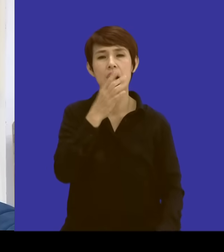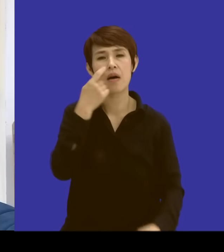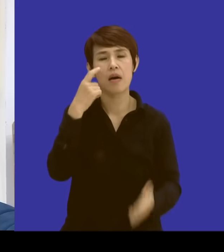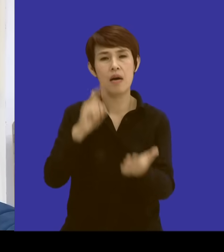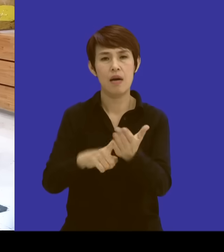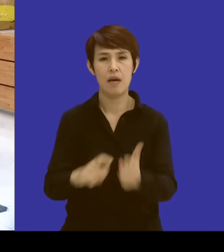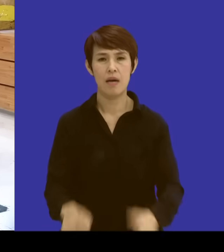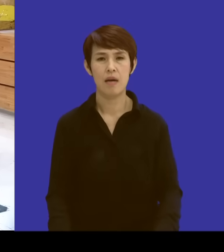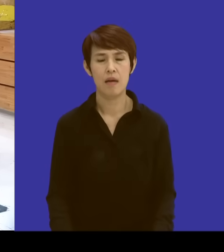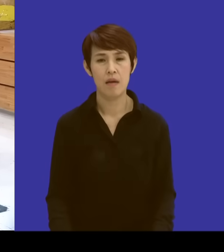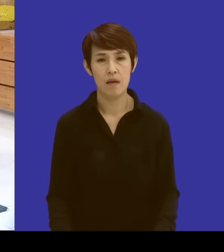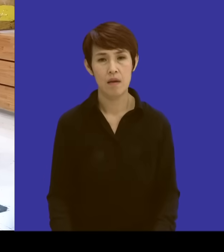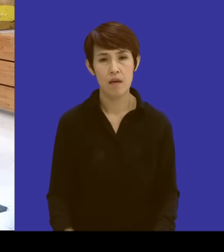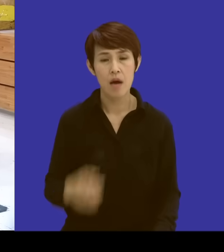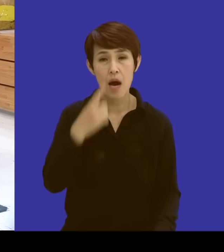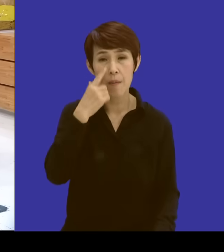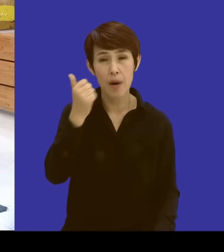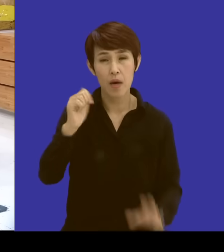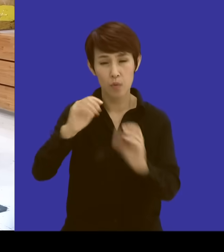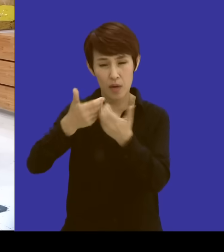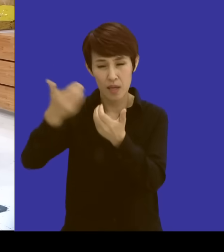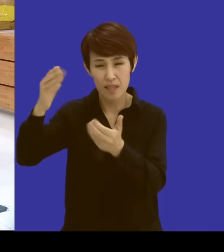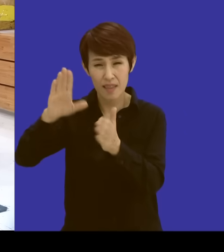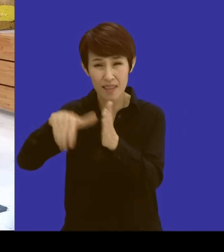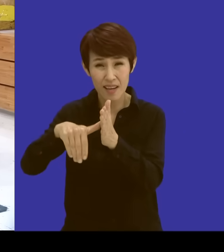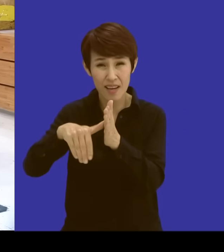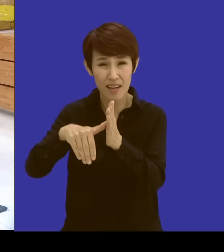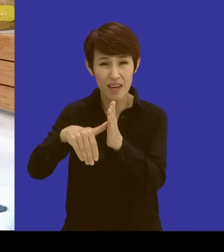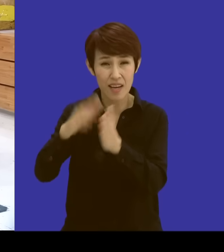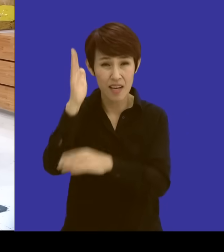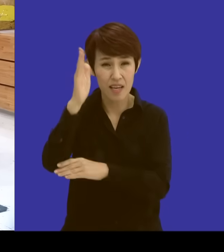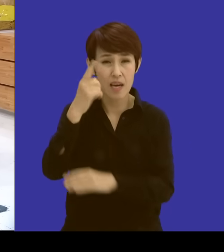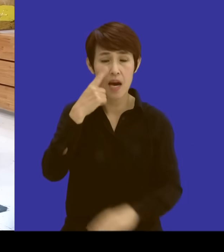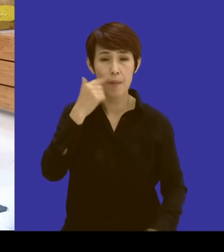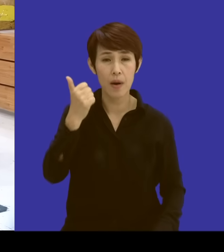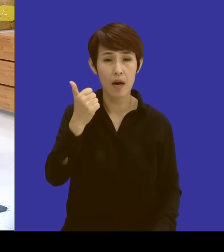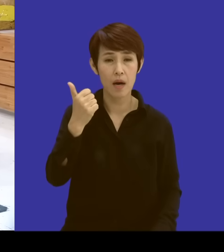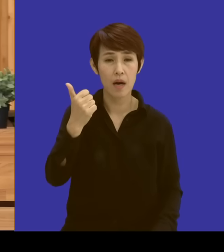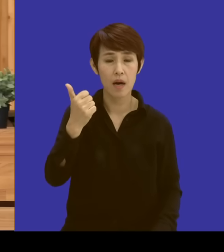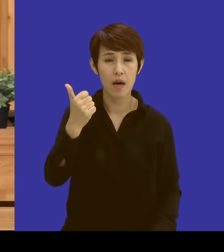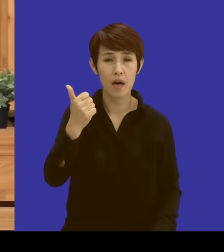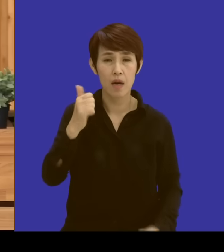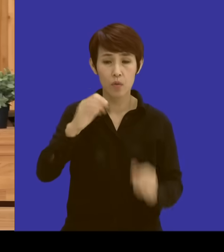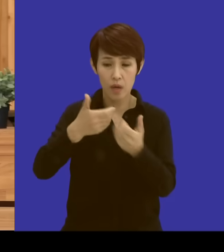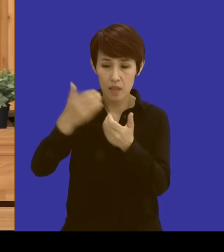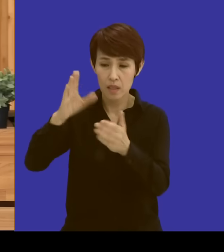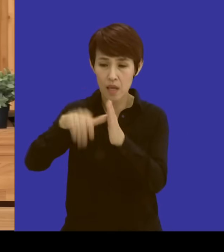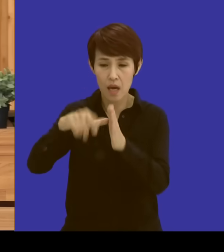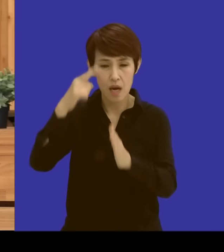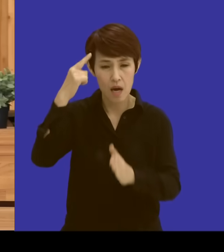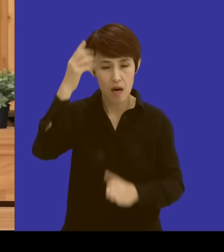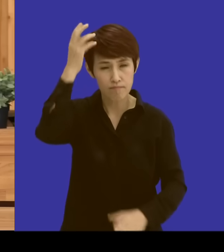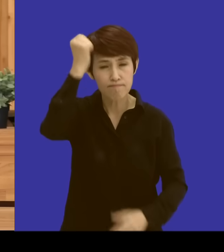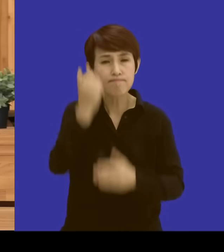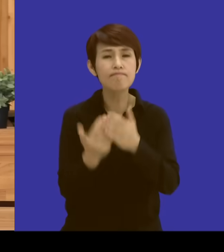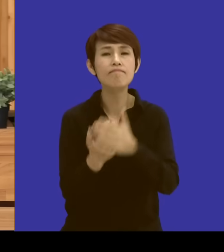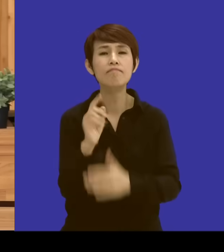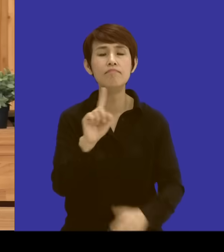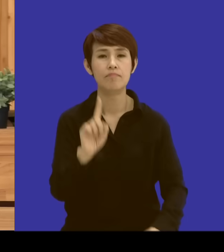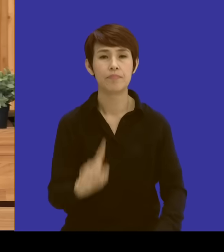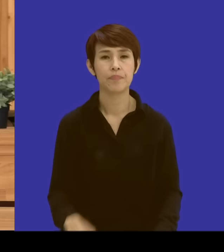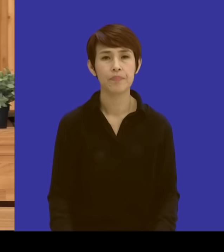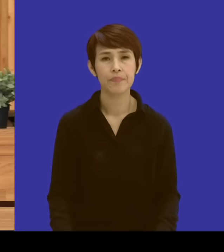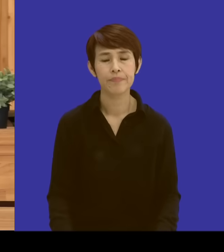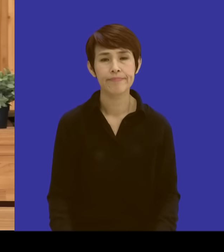알아지게 됐죠. 그 아버님 돌아가실 때 기억을 말씀하셨는데 네. 아버님 돌아가실 때 특별히 기억나는 장면이 있다면요?